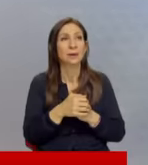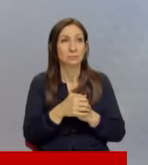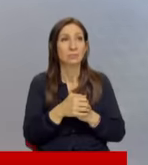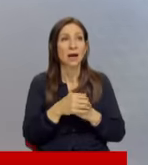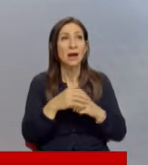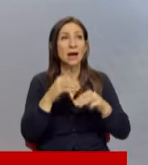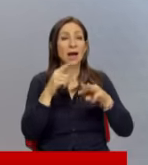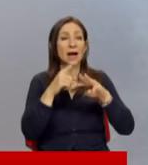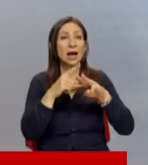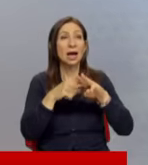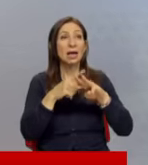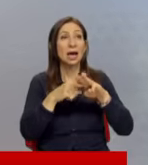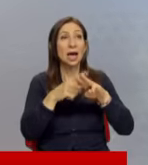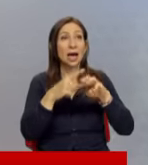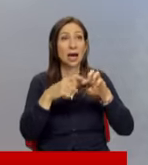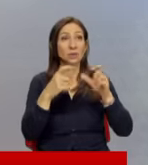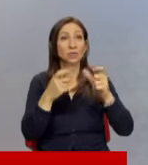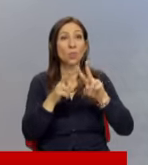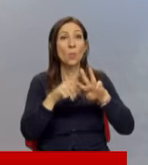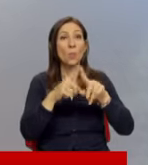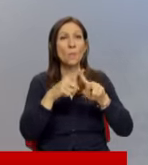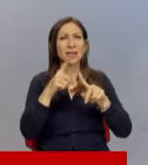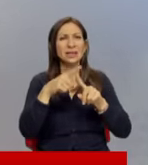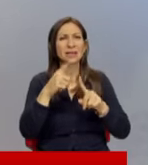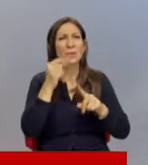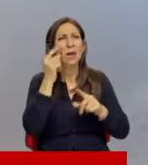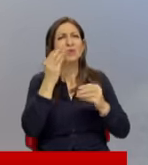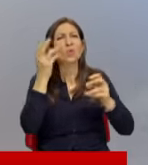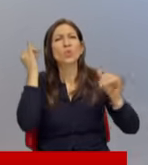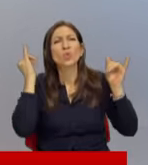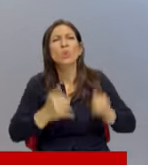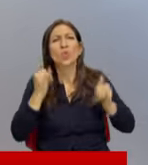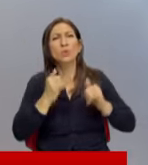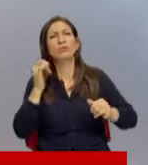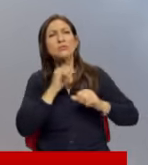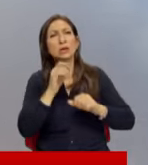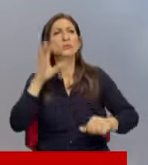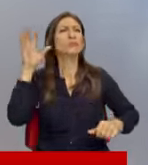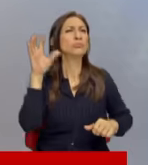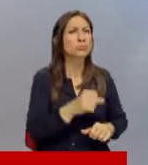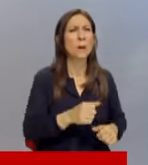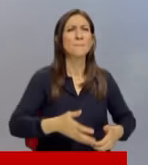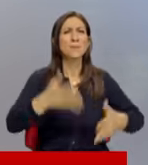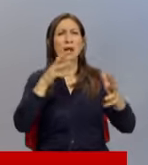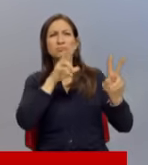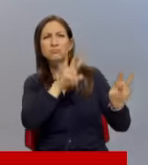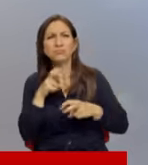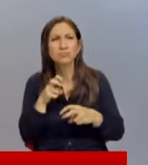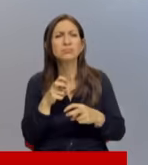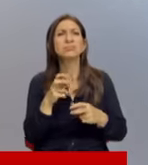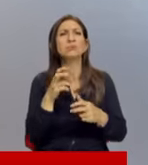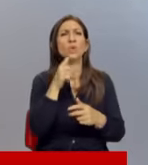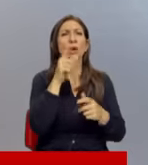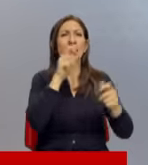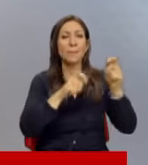Burada Ercüment Bey'e o kadar çok kötülükler yaptılar ki. Ne yaptılar? el koydular binalarına, işte o bir